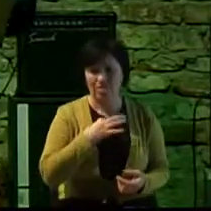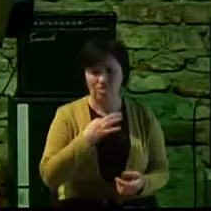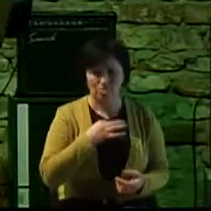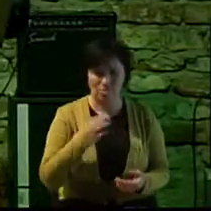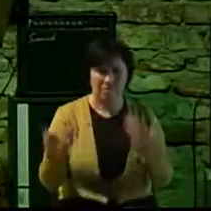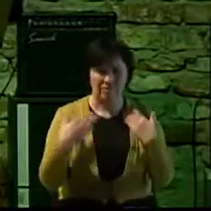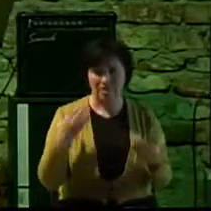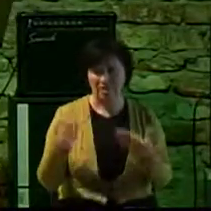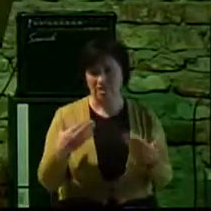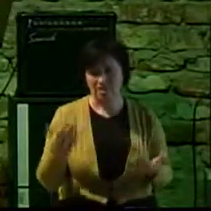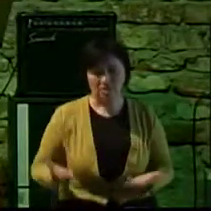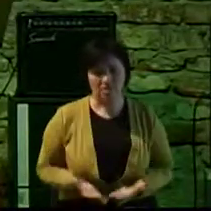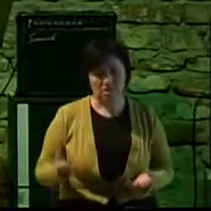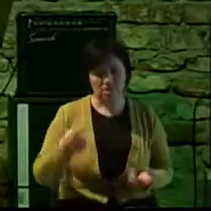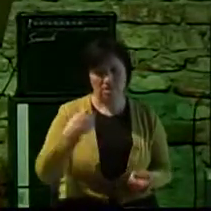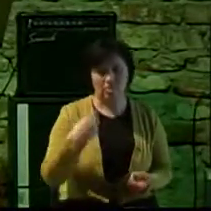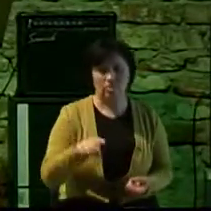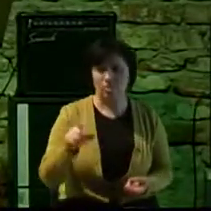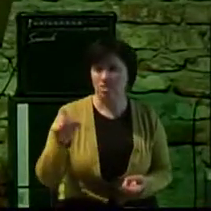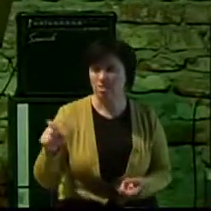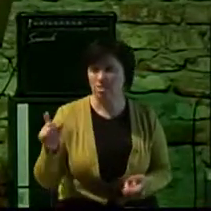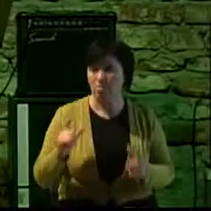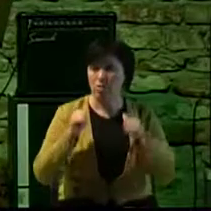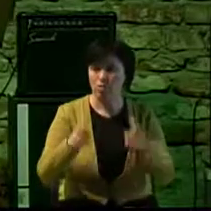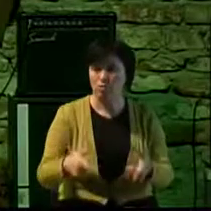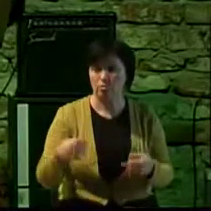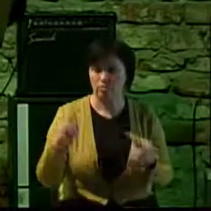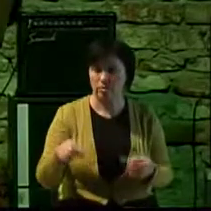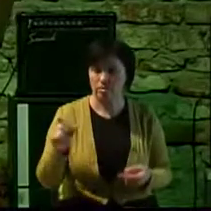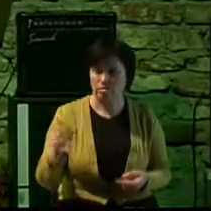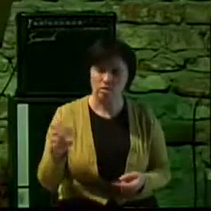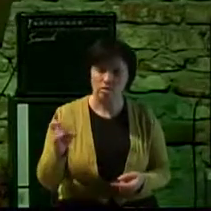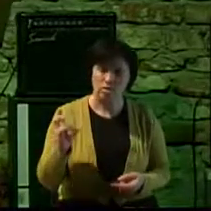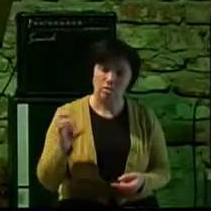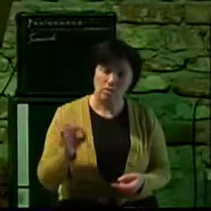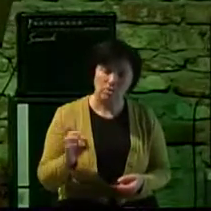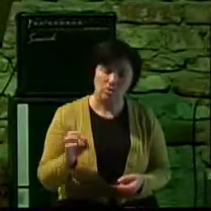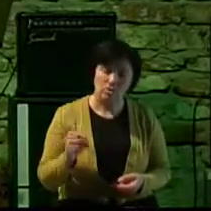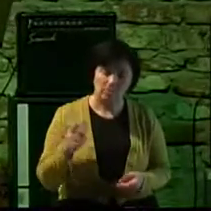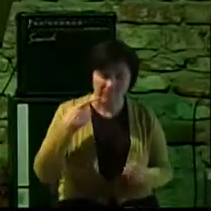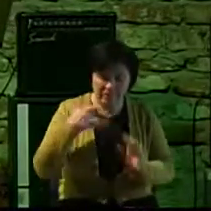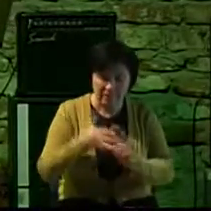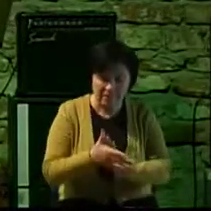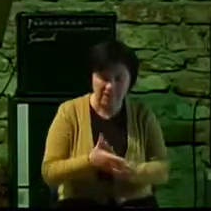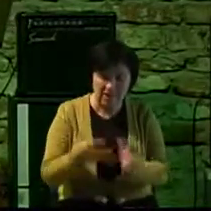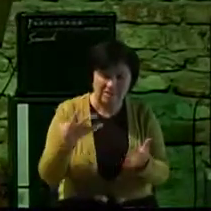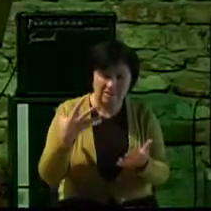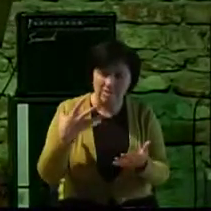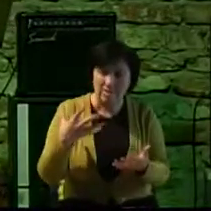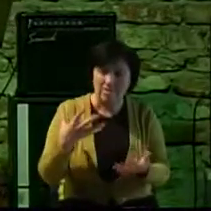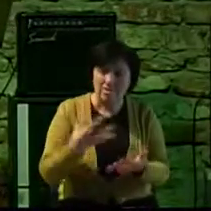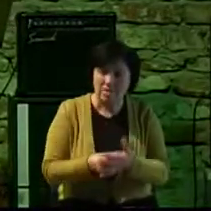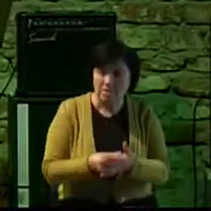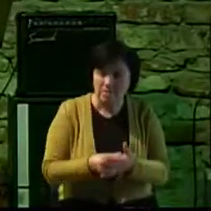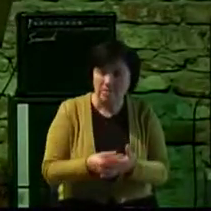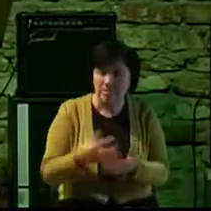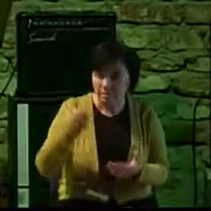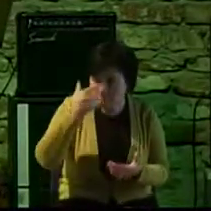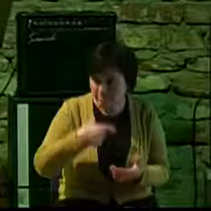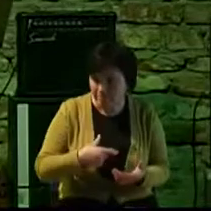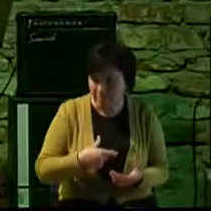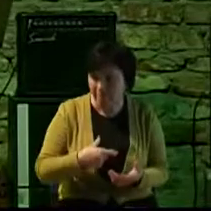в отношении жизни других людей, поступков других людей, но также вникать в себя, вникать в учение,